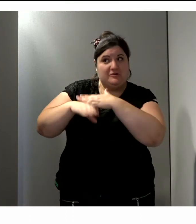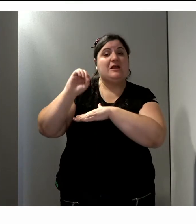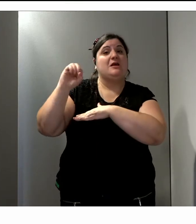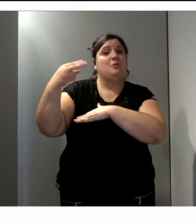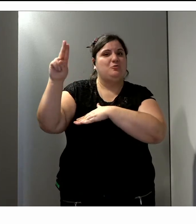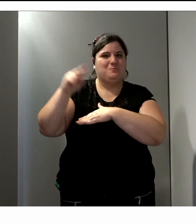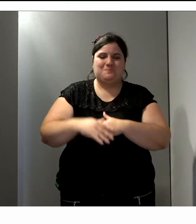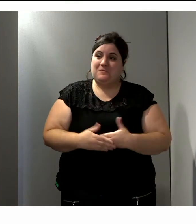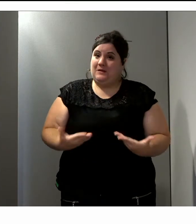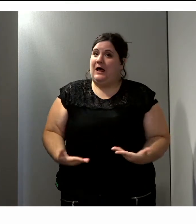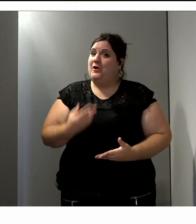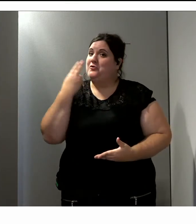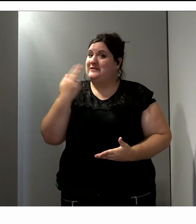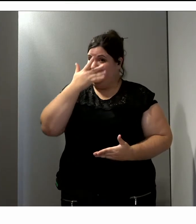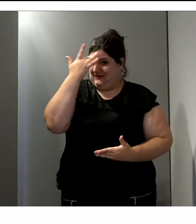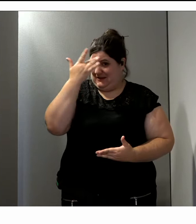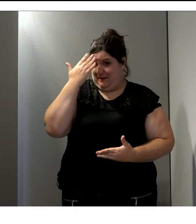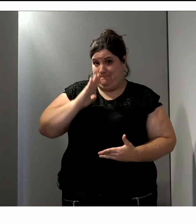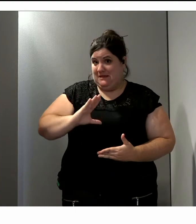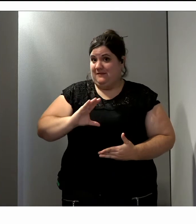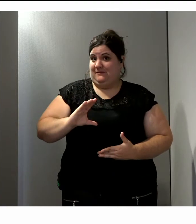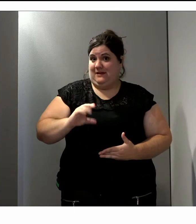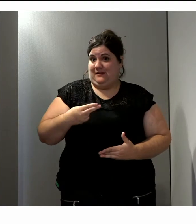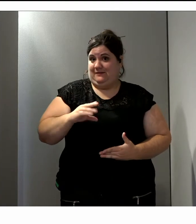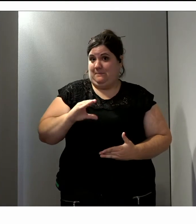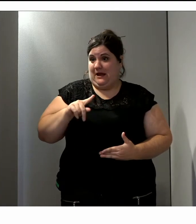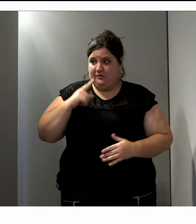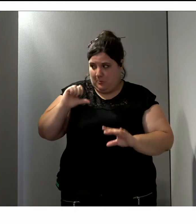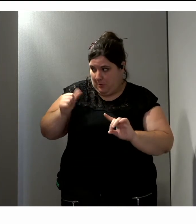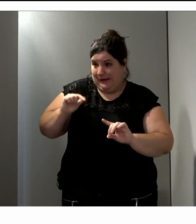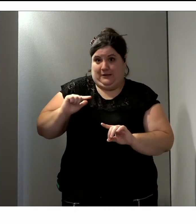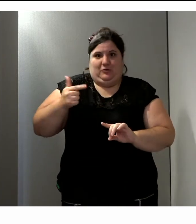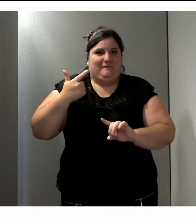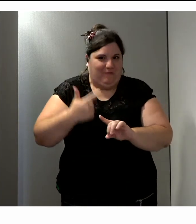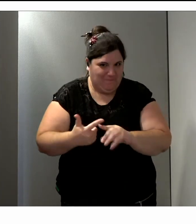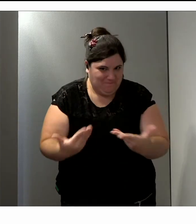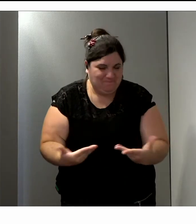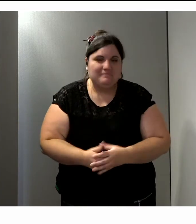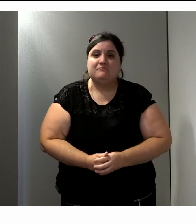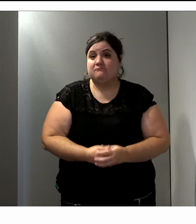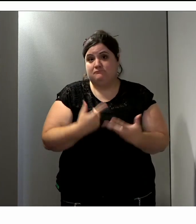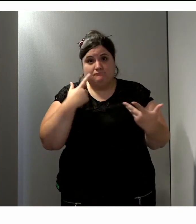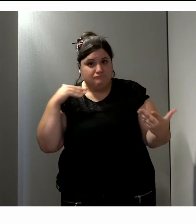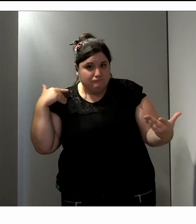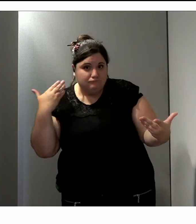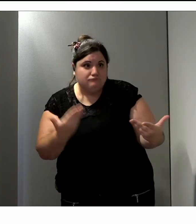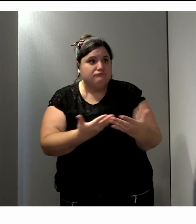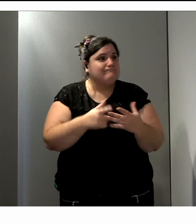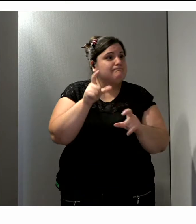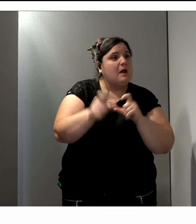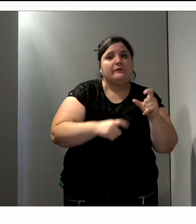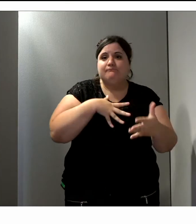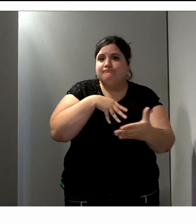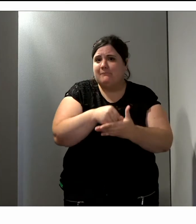personnes handicapées. Donc, nous sommes réunis pendant 3 jours avec un public très large, des personnes handicapées elles-mêmes, les membres